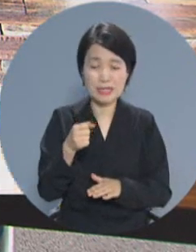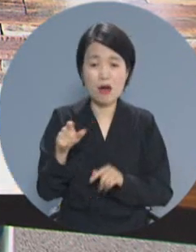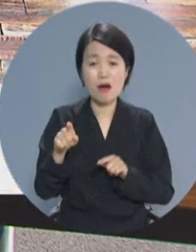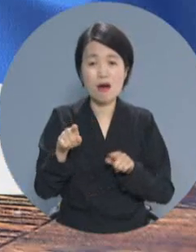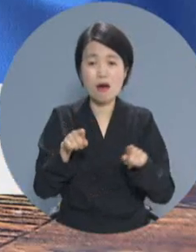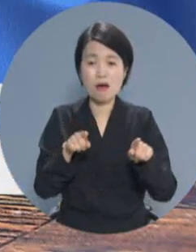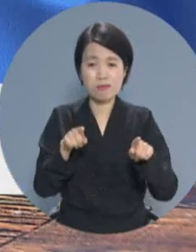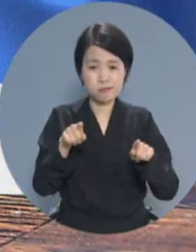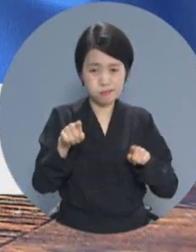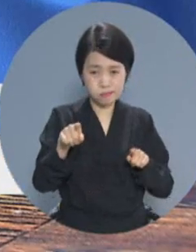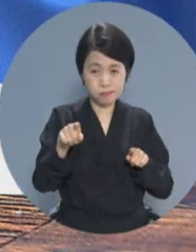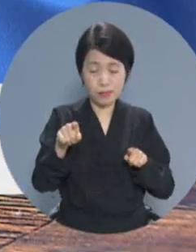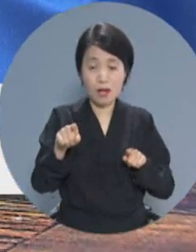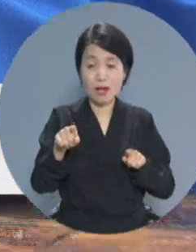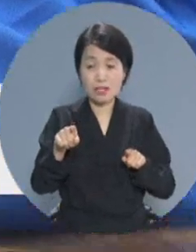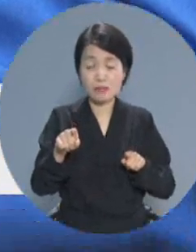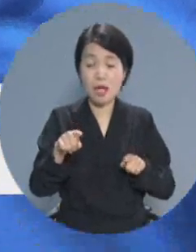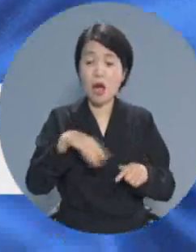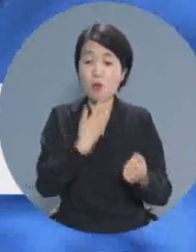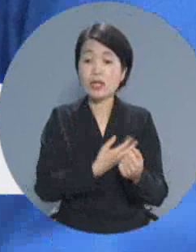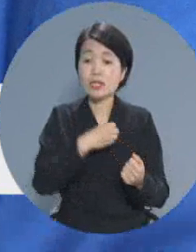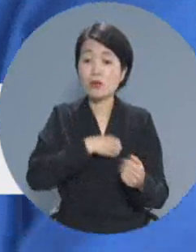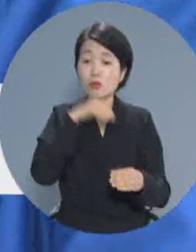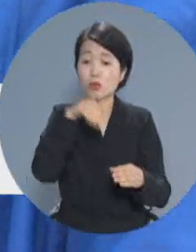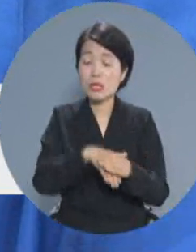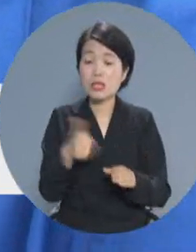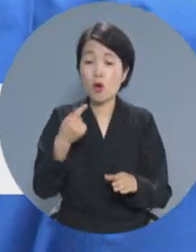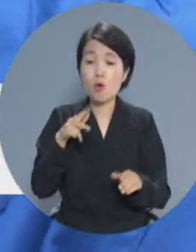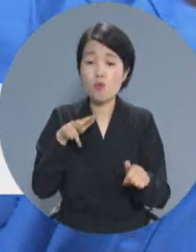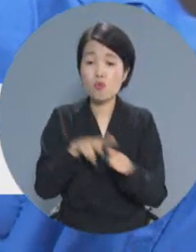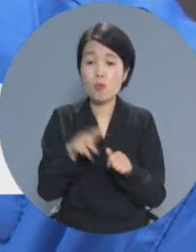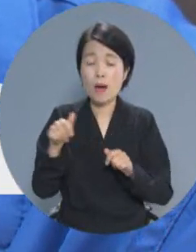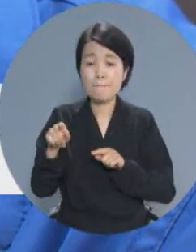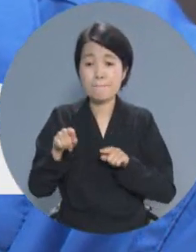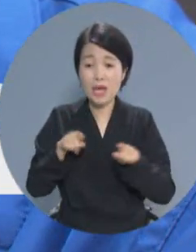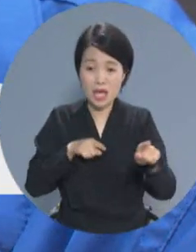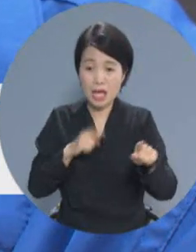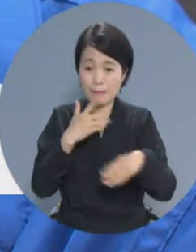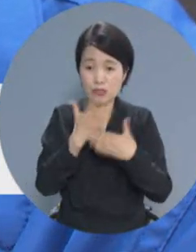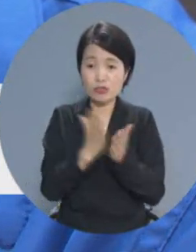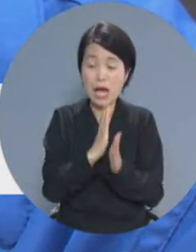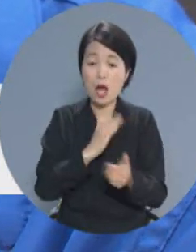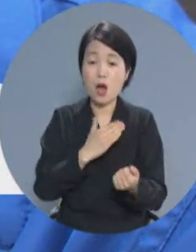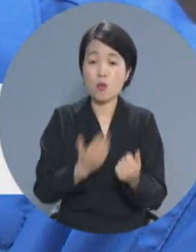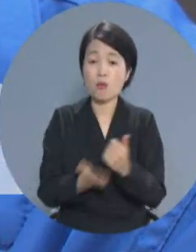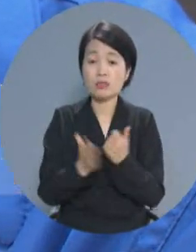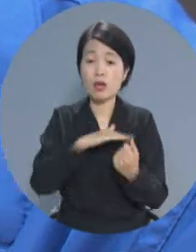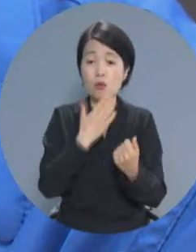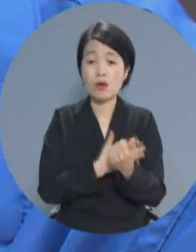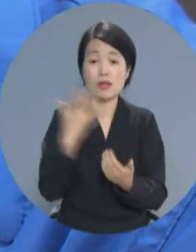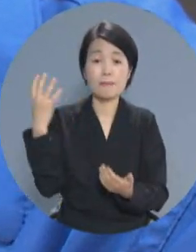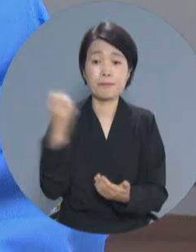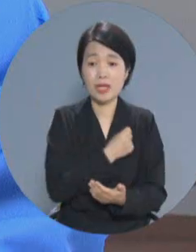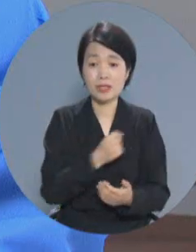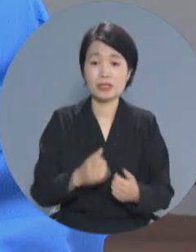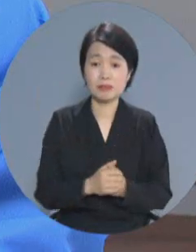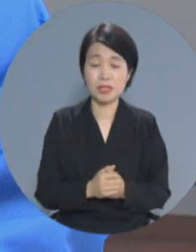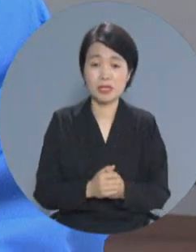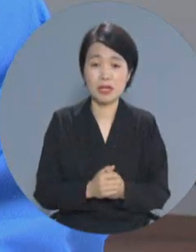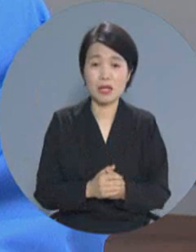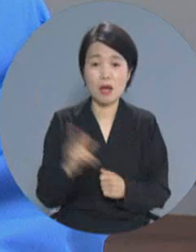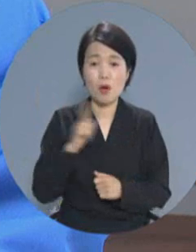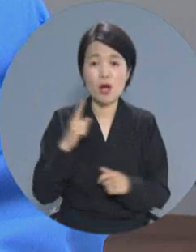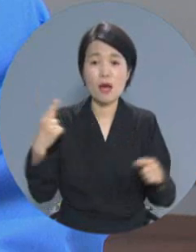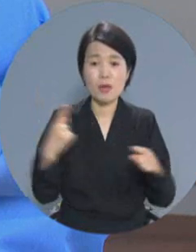상대적으로 열세를 보였지만 권리당원 투표에서는 허 후보에게 앞서 민주당 공천권을 거머쥐게 됐습니다. 뭔가 좀